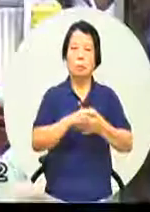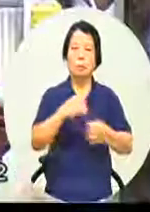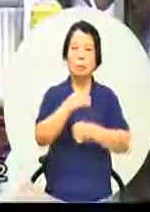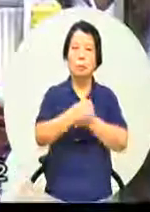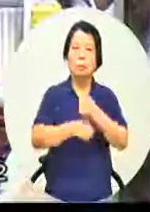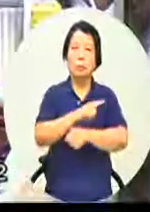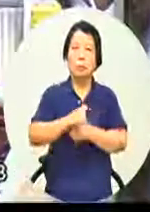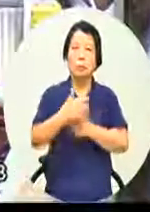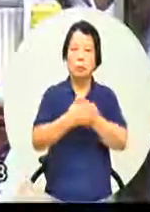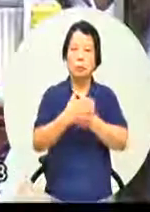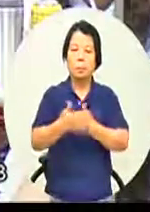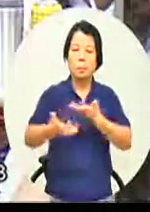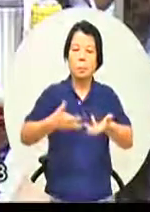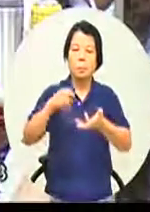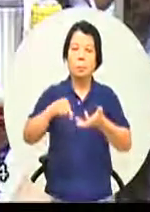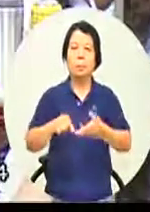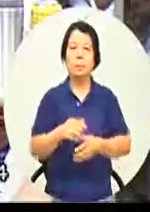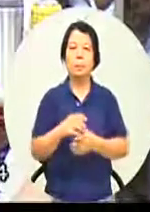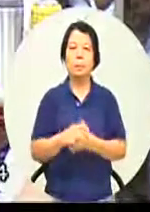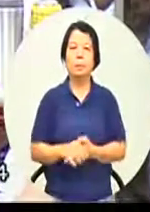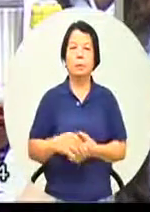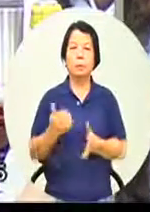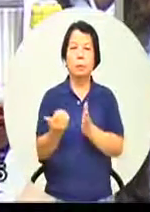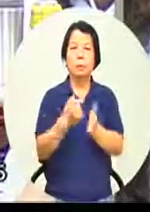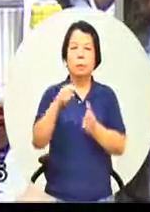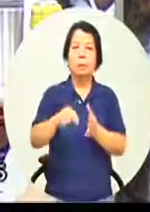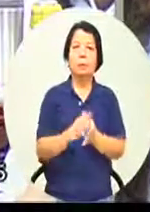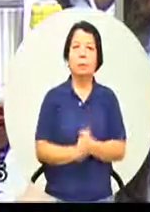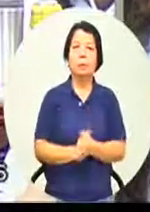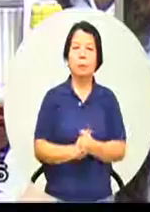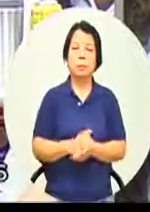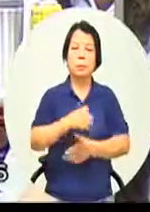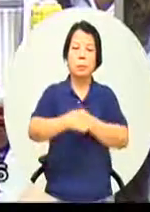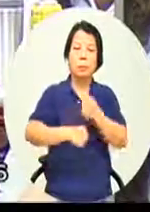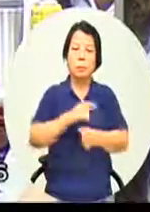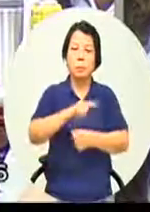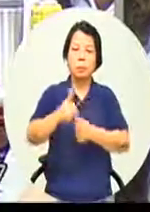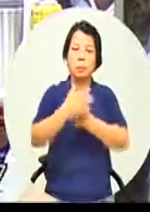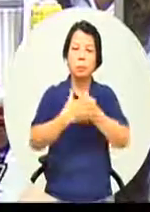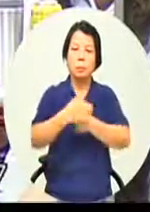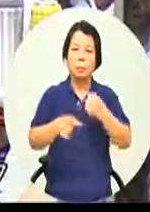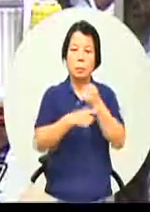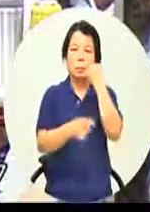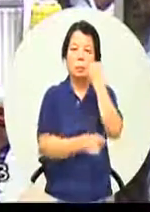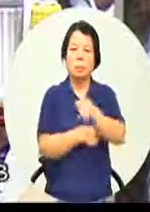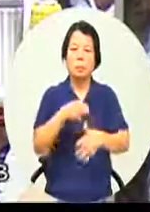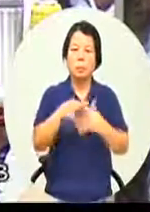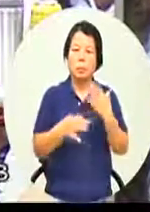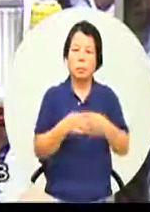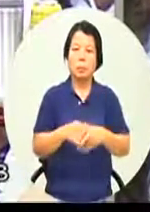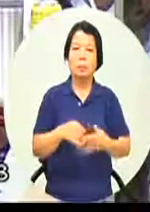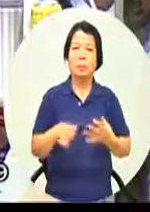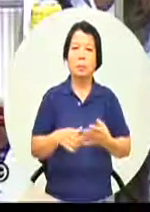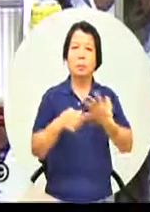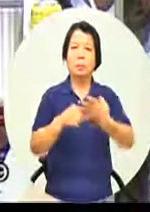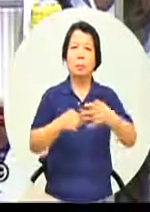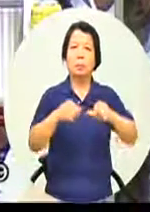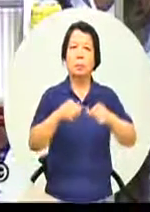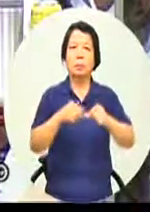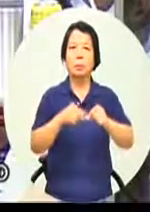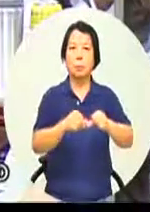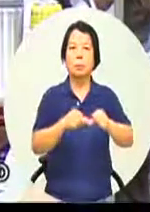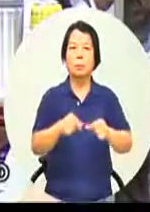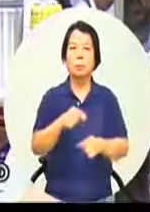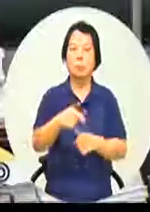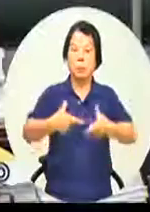业务。刚刚有提到说，我目前在动保自治条例的第四条跟第五 条。第四条、第五条不用你跟我回答，